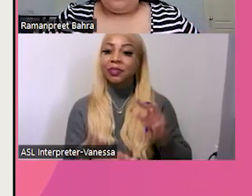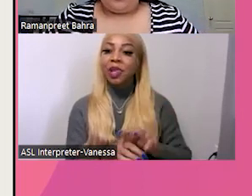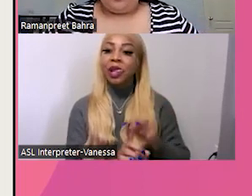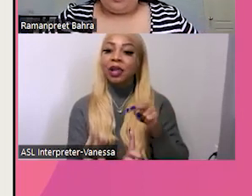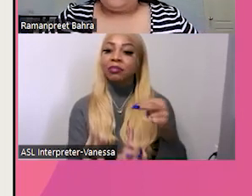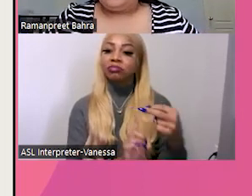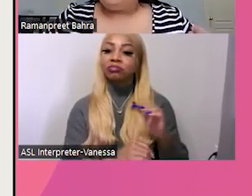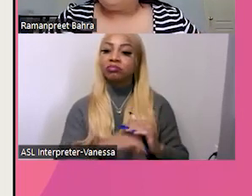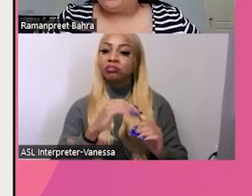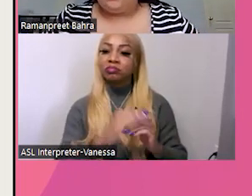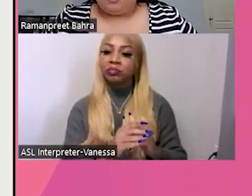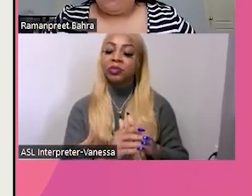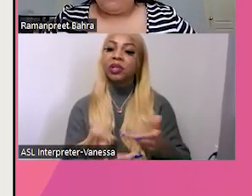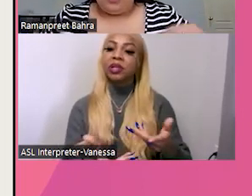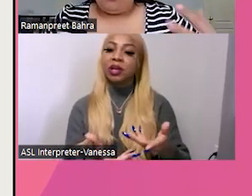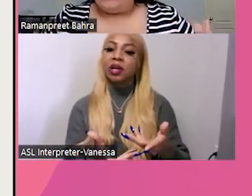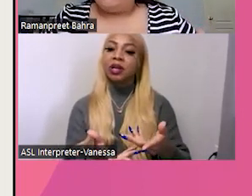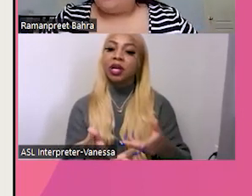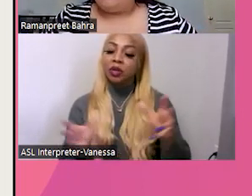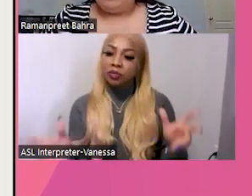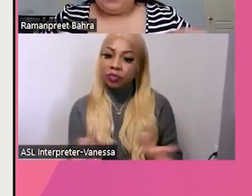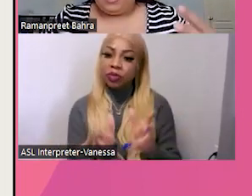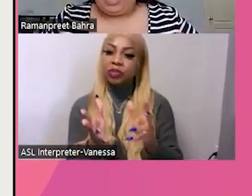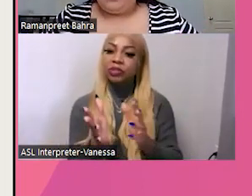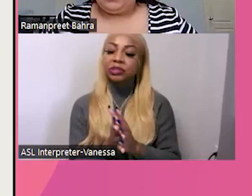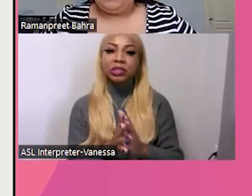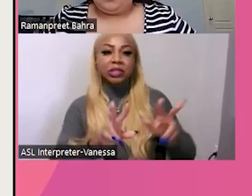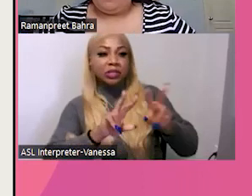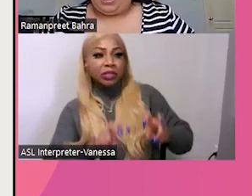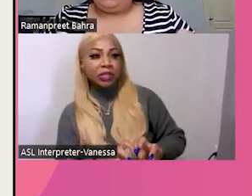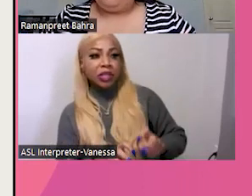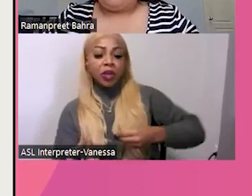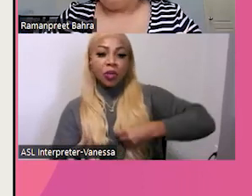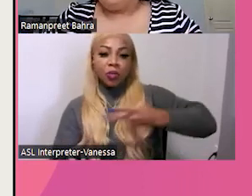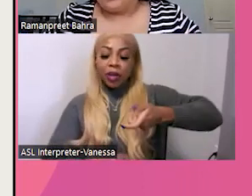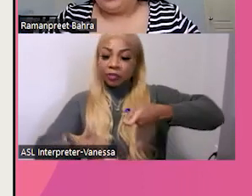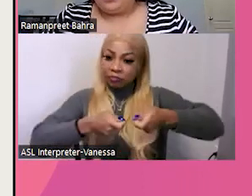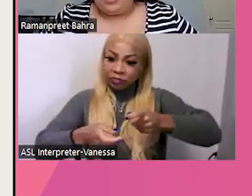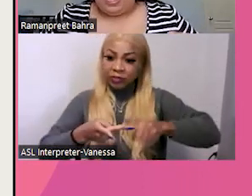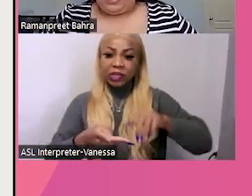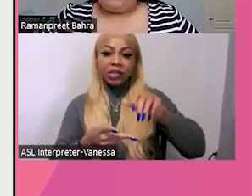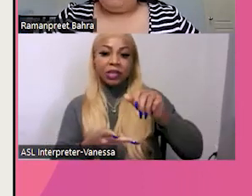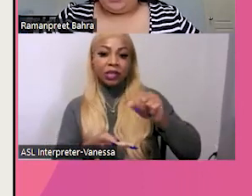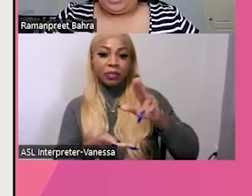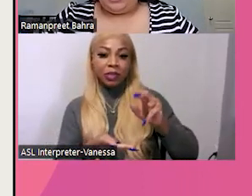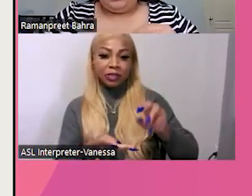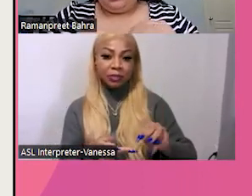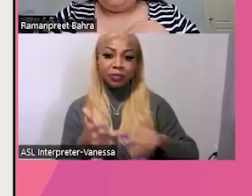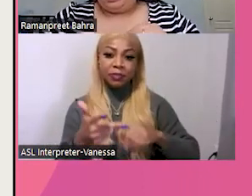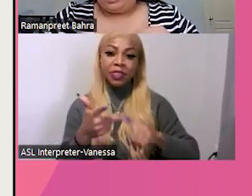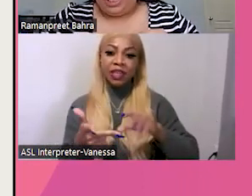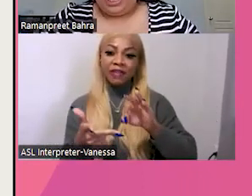Une perspective intersectionnelle nous invite à explorer les histoires de la suprématie blanche, du capacitisme et de la